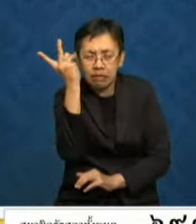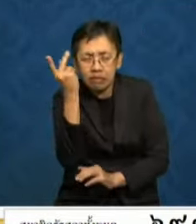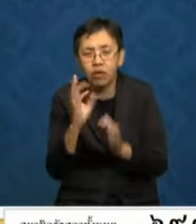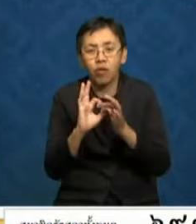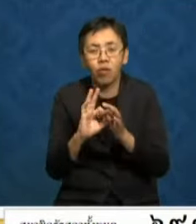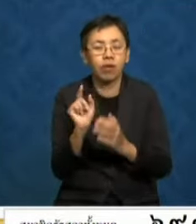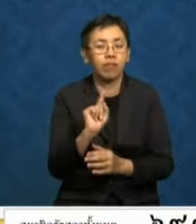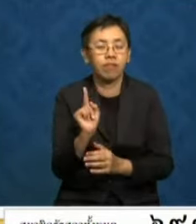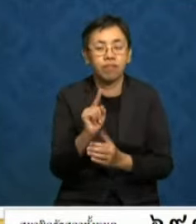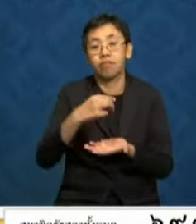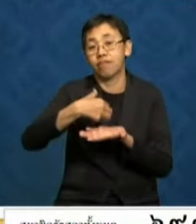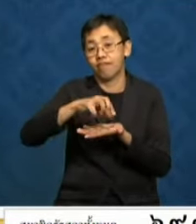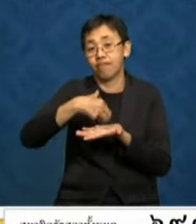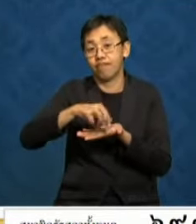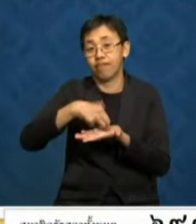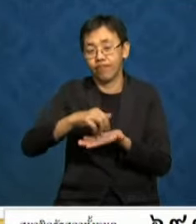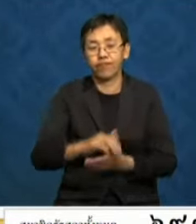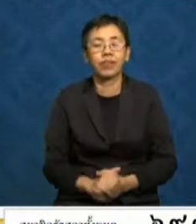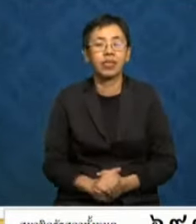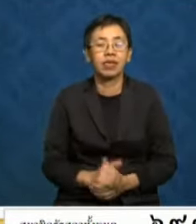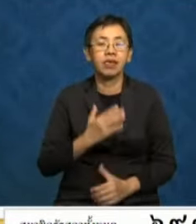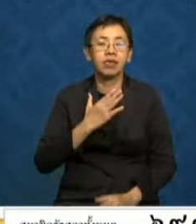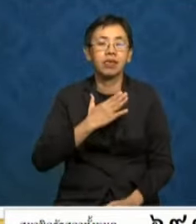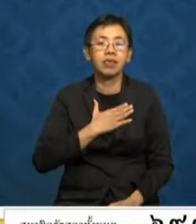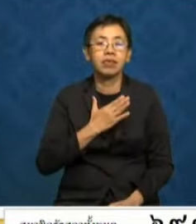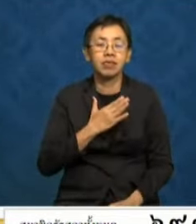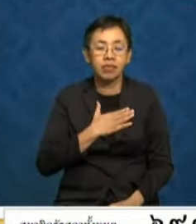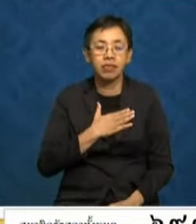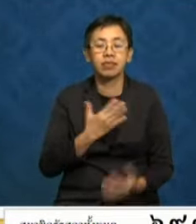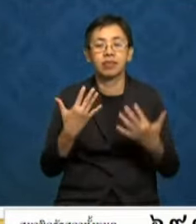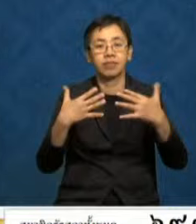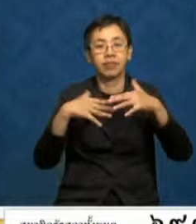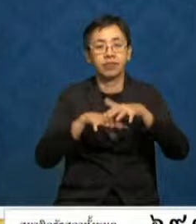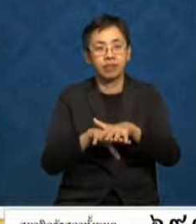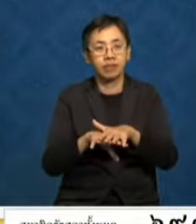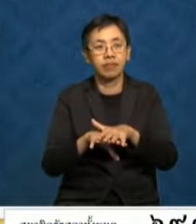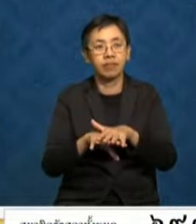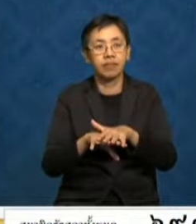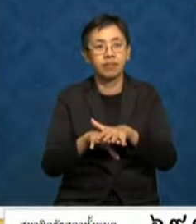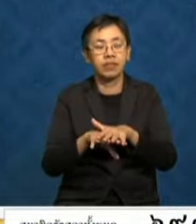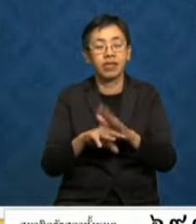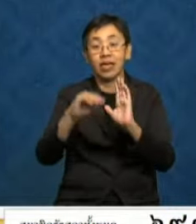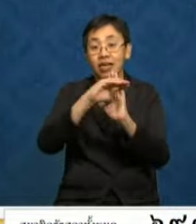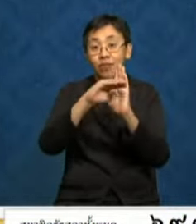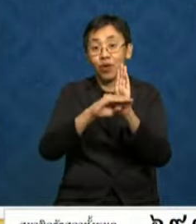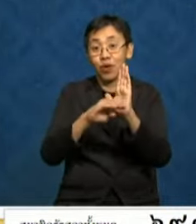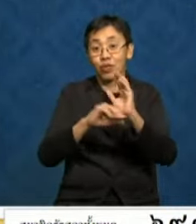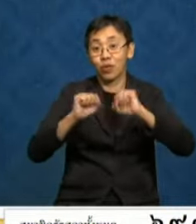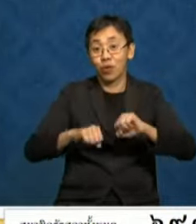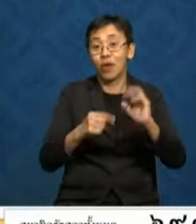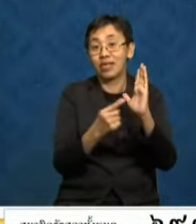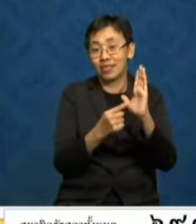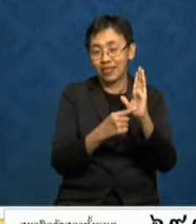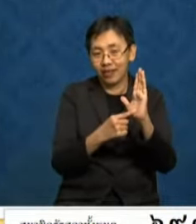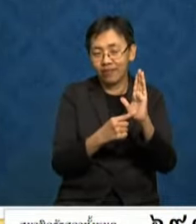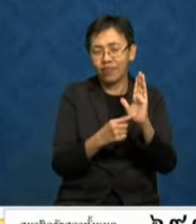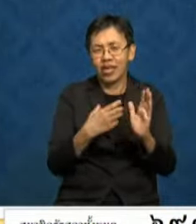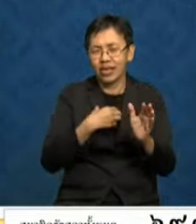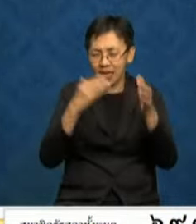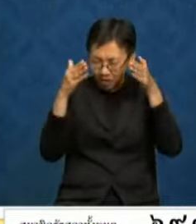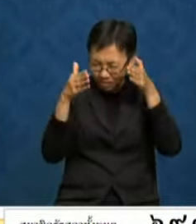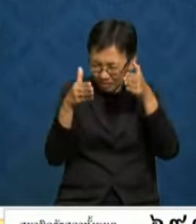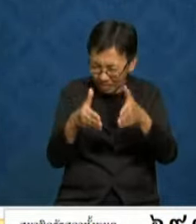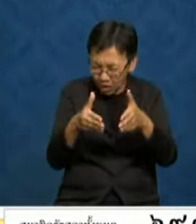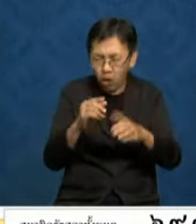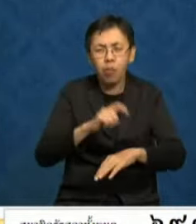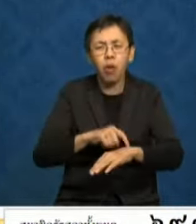วนสิ่งที่ผมมีโอกาสได้มีส่วนร่วมกับร่างกรอบตรงนี้นะครับก็อยากที่จะเน้นไปด้วยเวลาที่